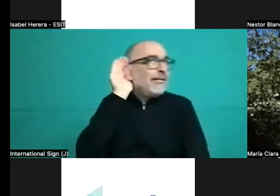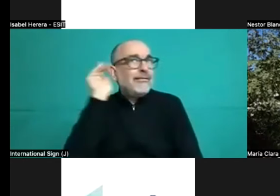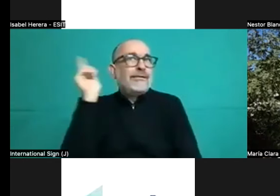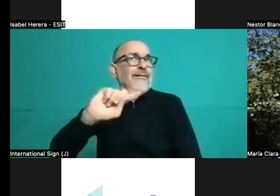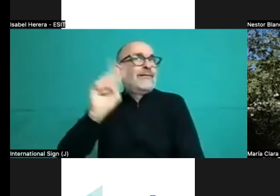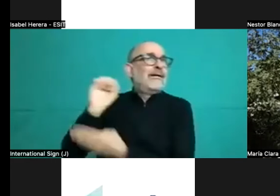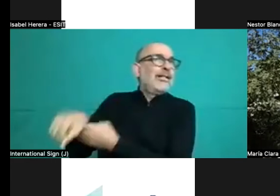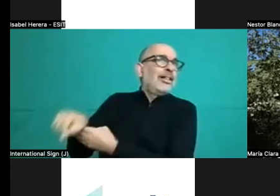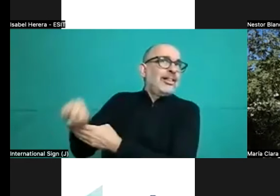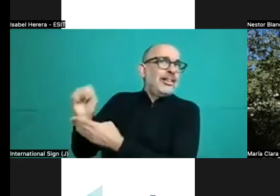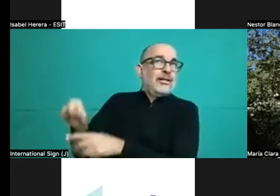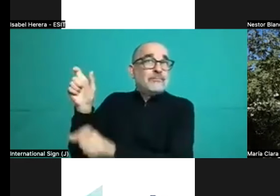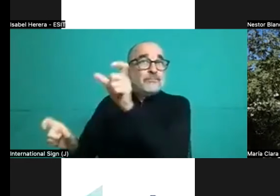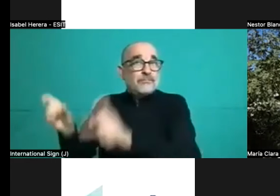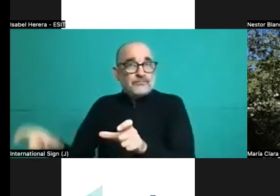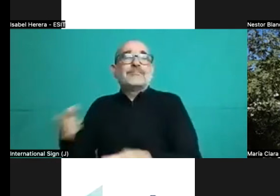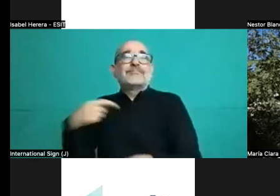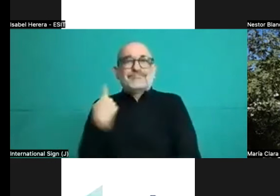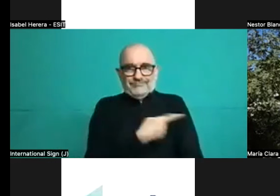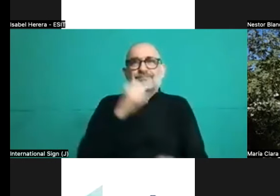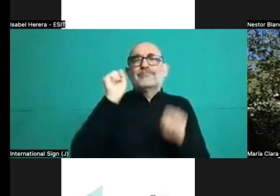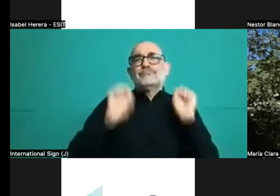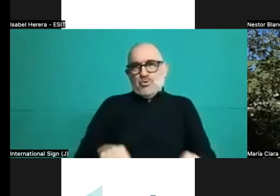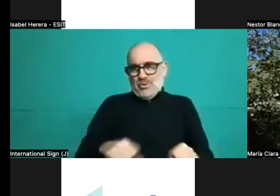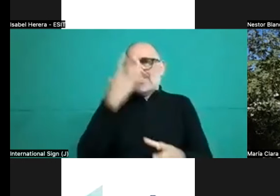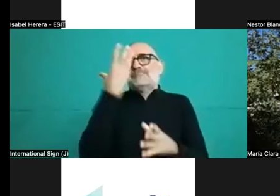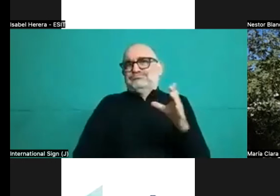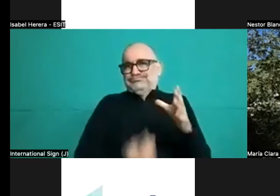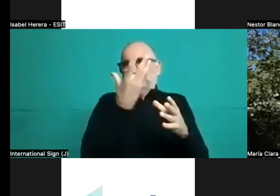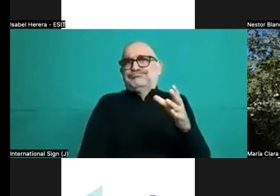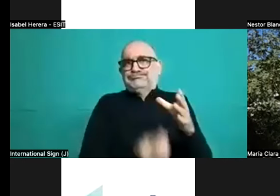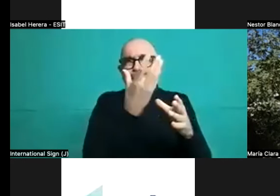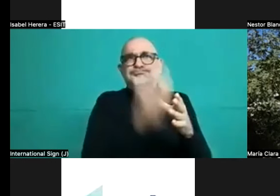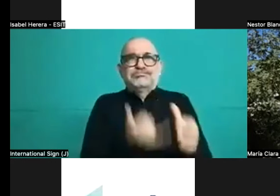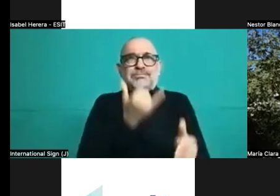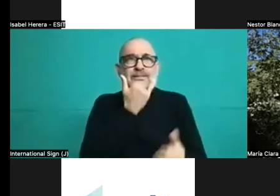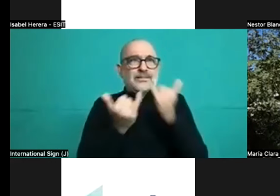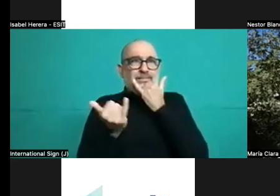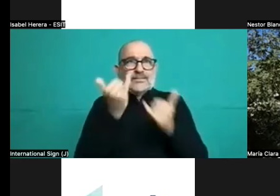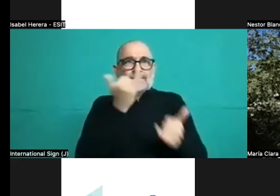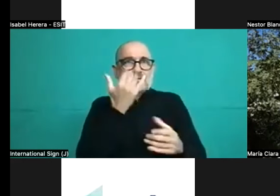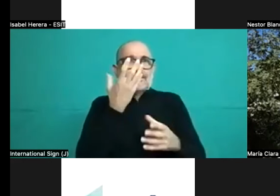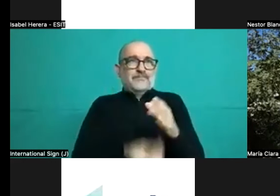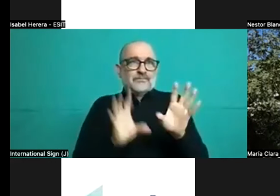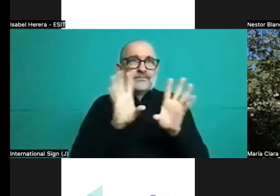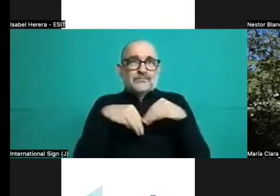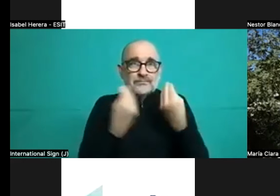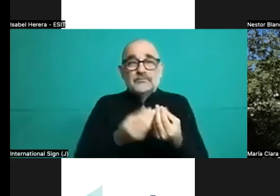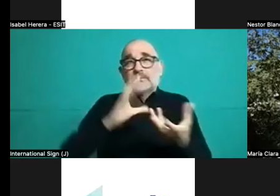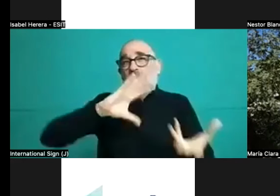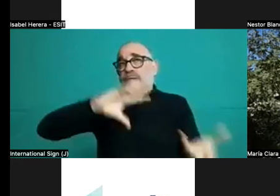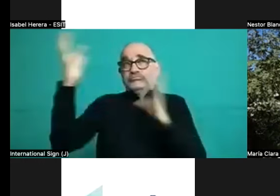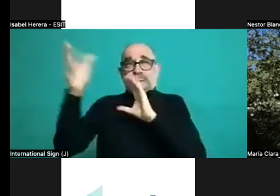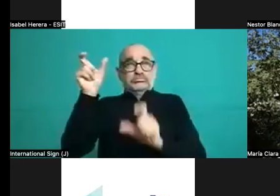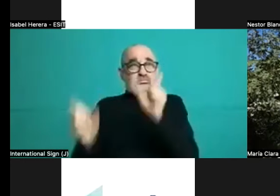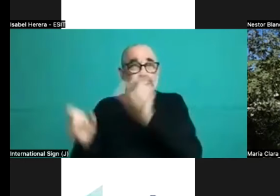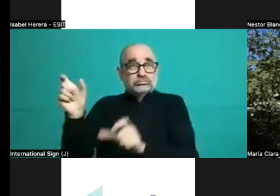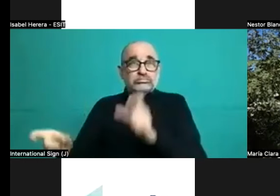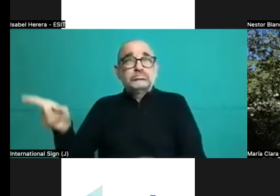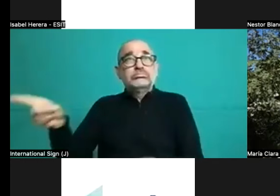inconscient, lui, mais sa voix arrive, nous parvient par le biais des proches, de ses proches.